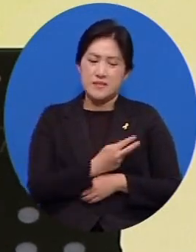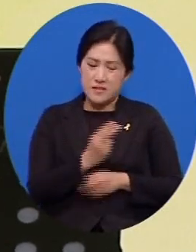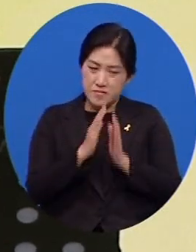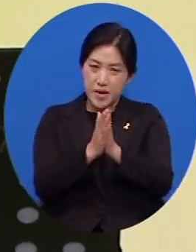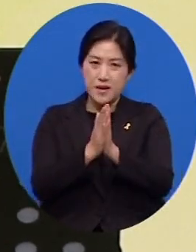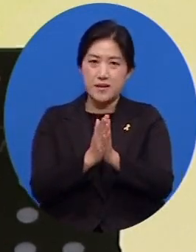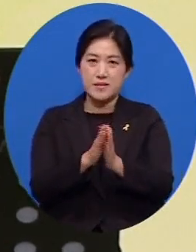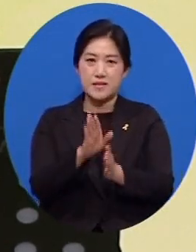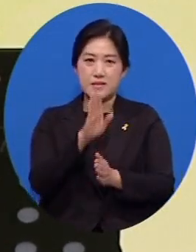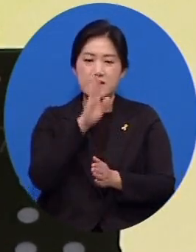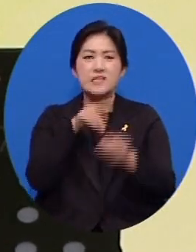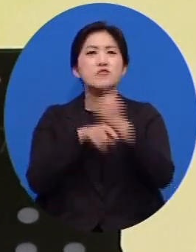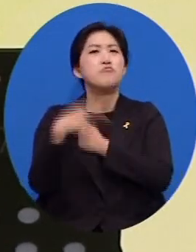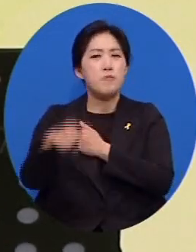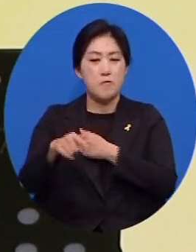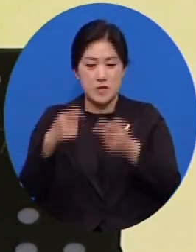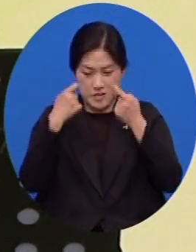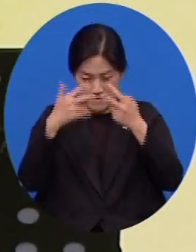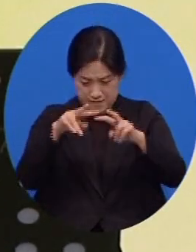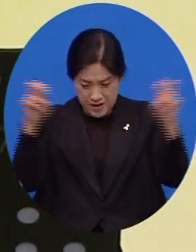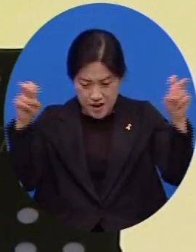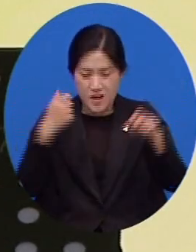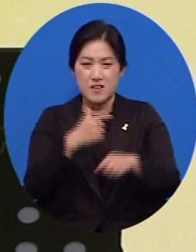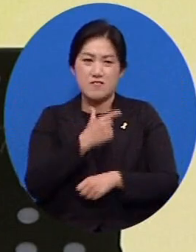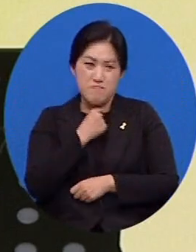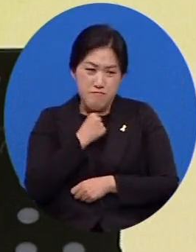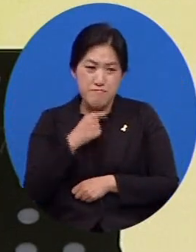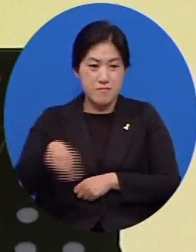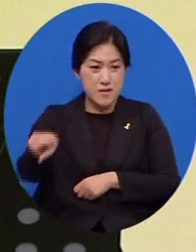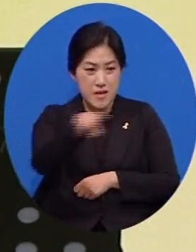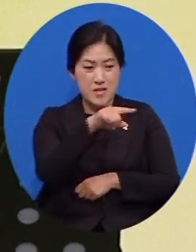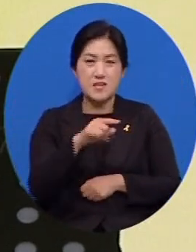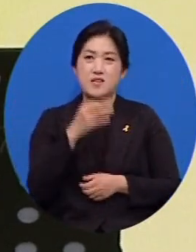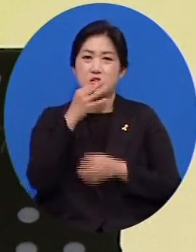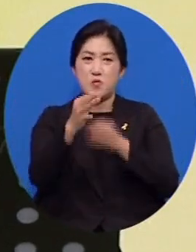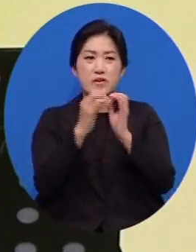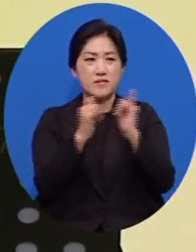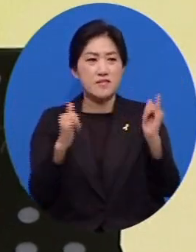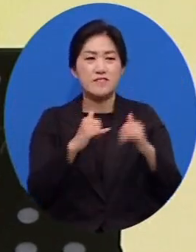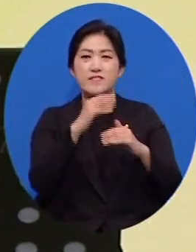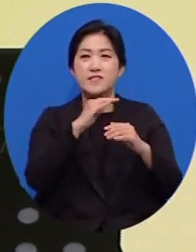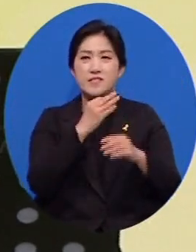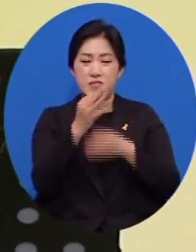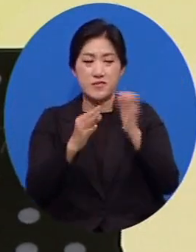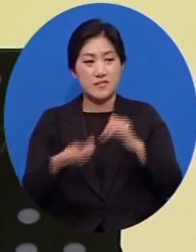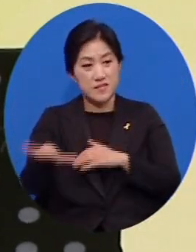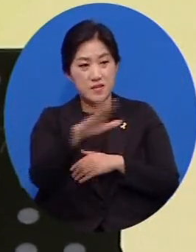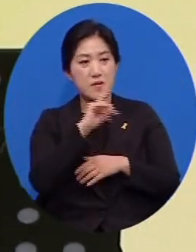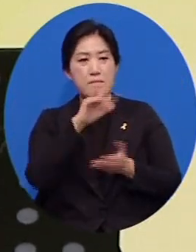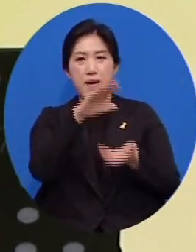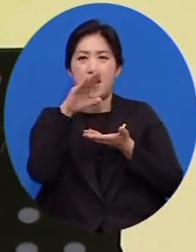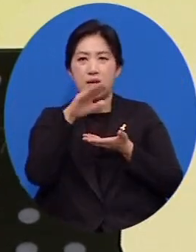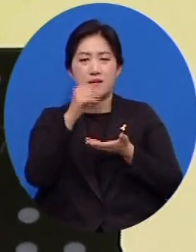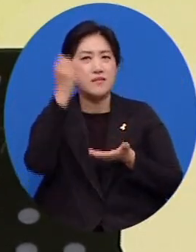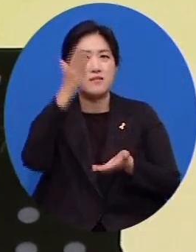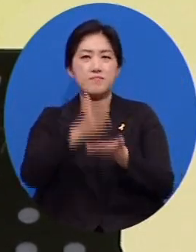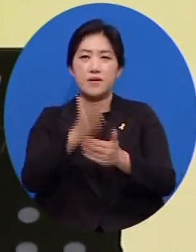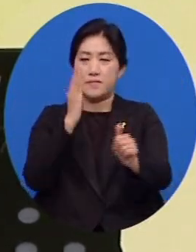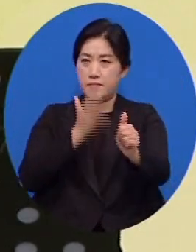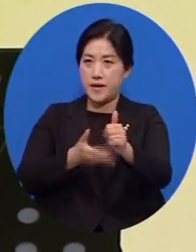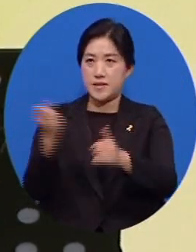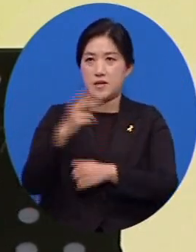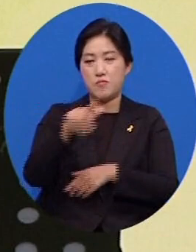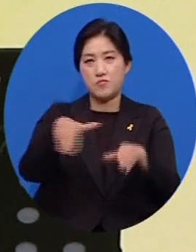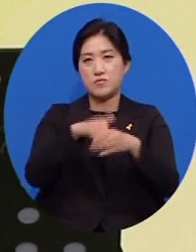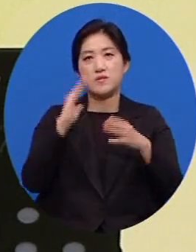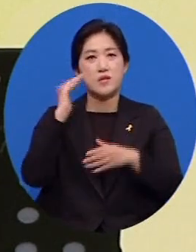진상규명 하나만이라도 하고 싶다는 피해자들의 외침을 잊지 말아 주십시오. 다시 한번